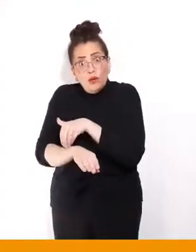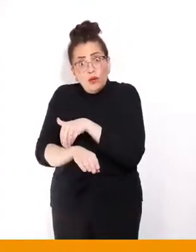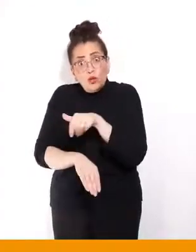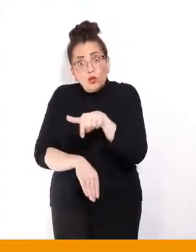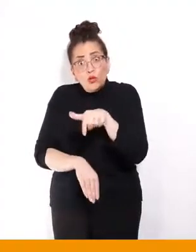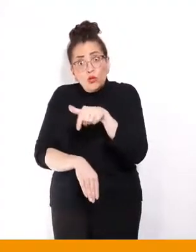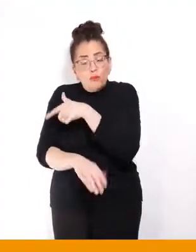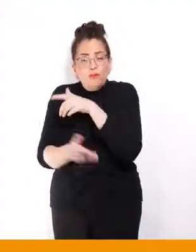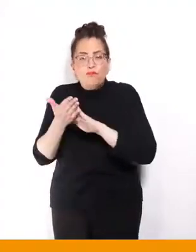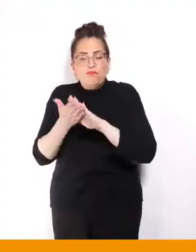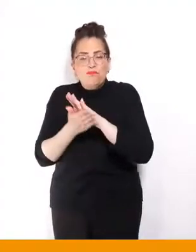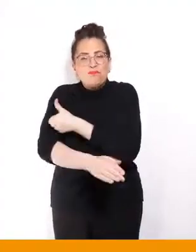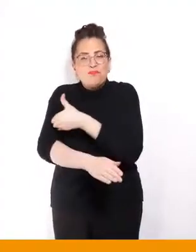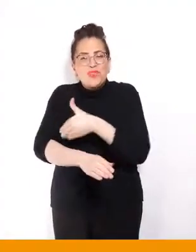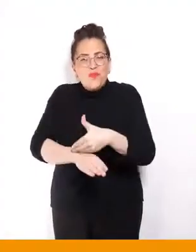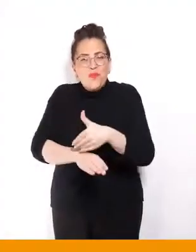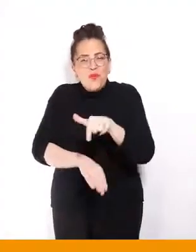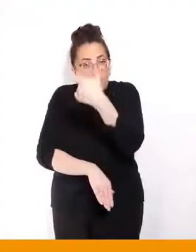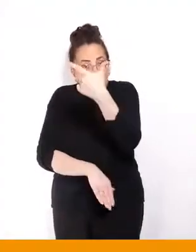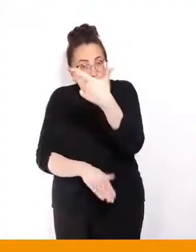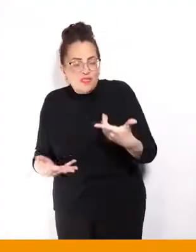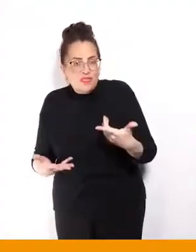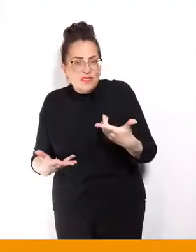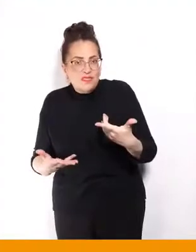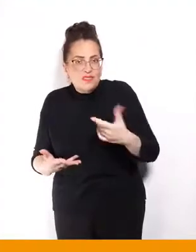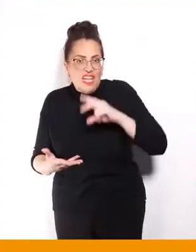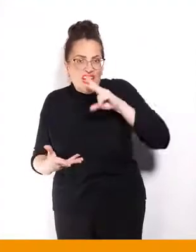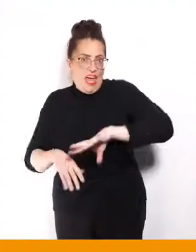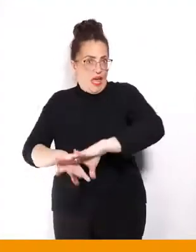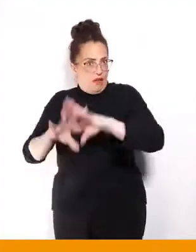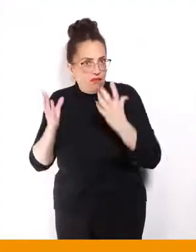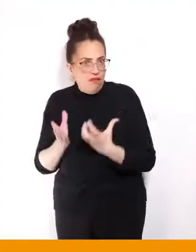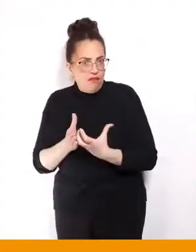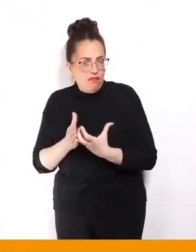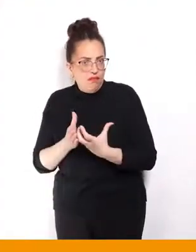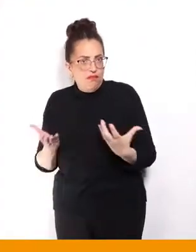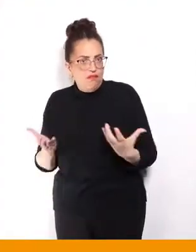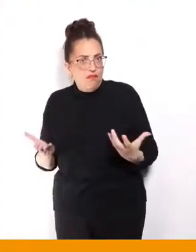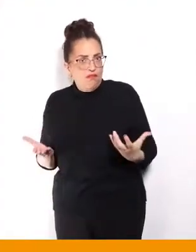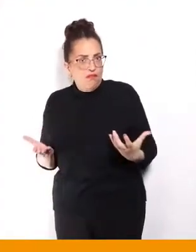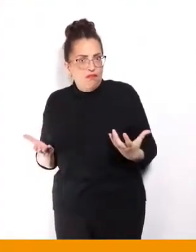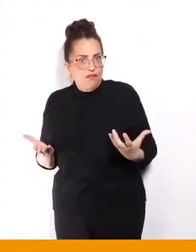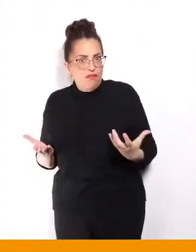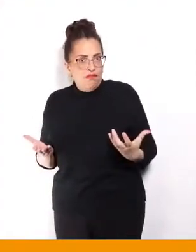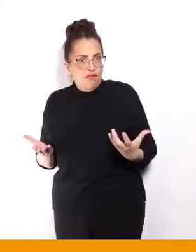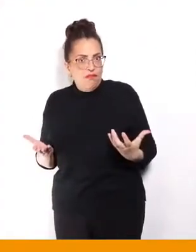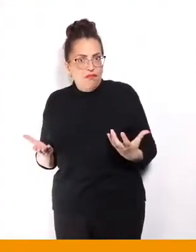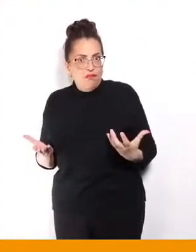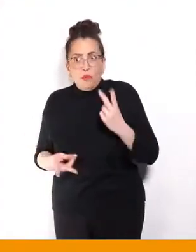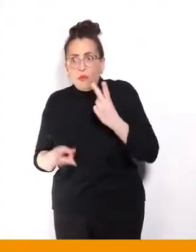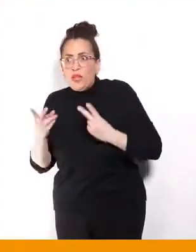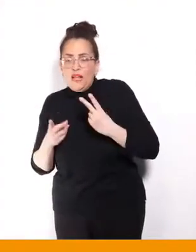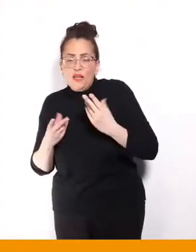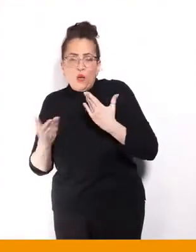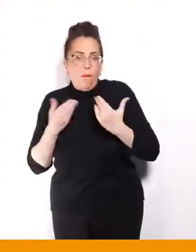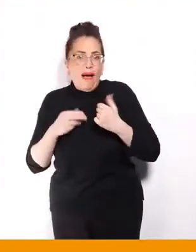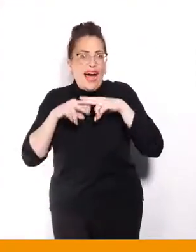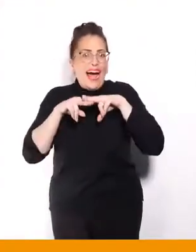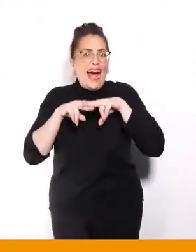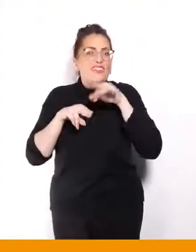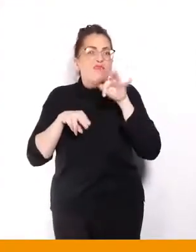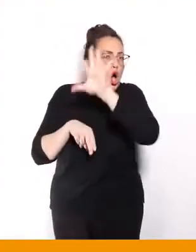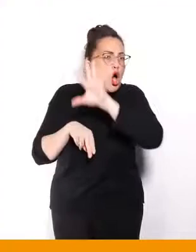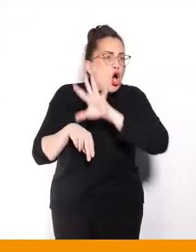quand même absolument considérable. C'est entre un cinquième, un sixième de la société, de notre